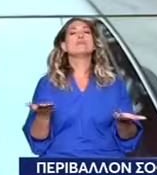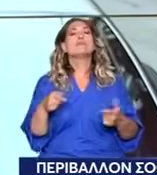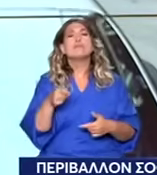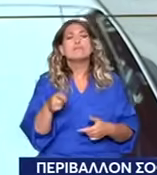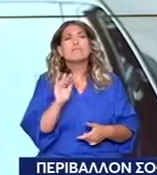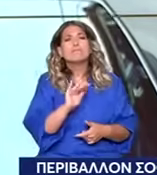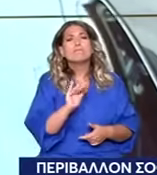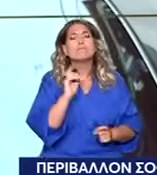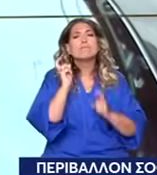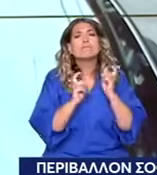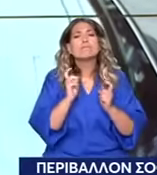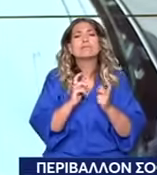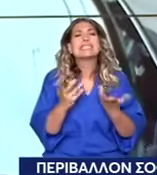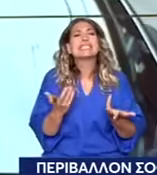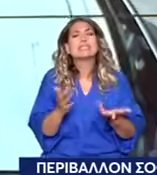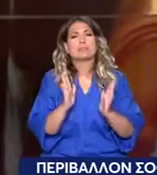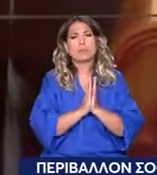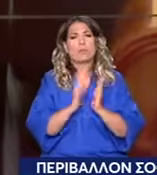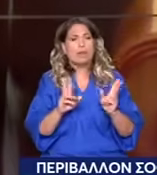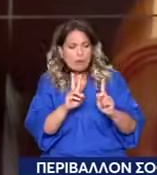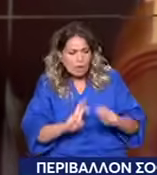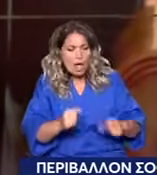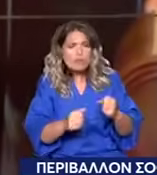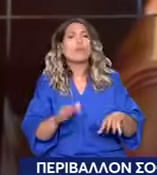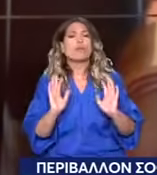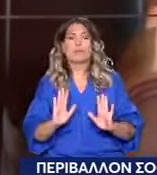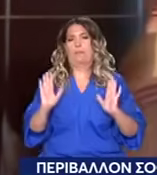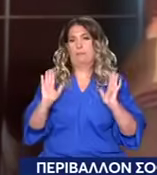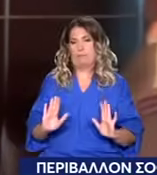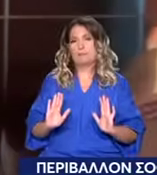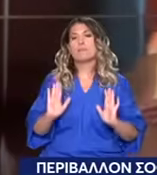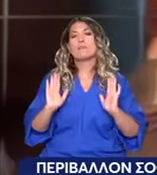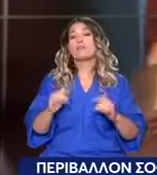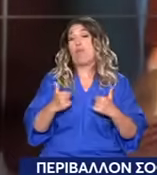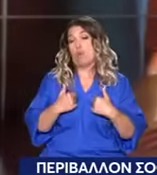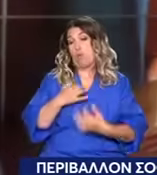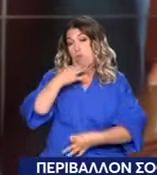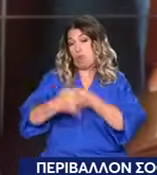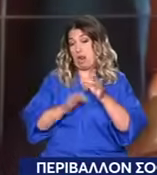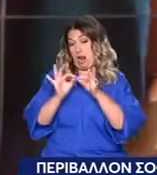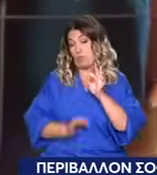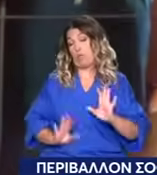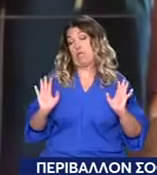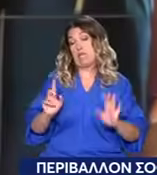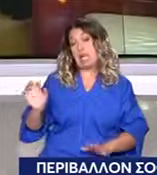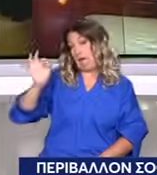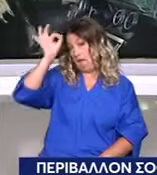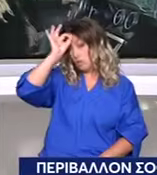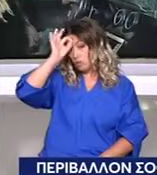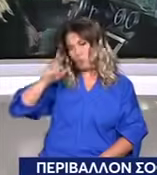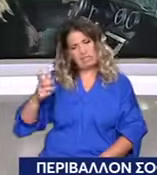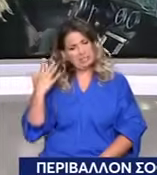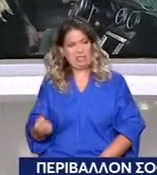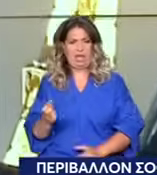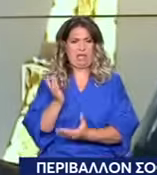υπάρχουν δύο point έρευνας τα οποία δεν έγινε και τα οποία... Δεν μπορώ να τα διευκρινίσω εγώ, ας τα διευκρινίσει η ελληνική αστυνομία μέσω του αρχηγείου. Ποια είναι